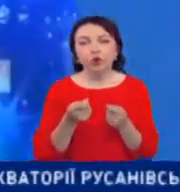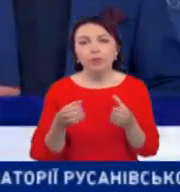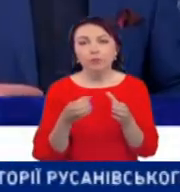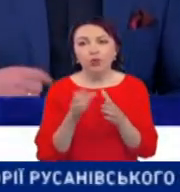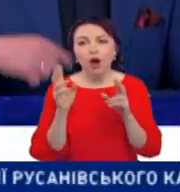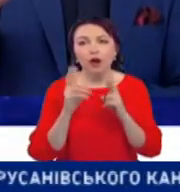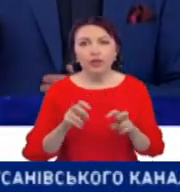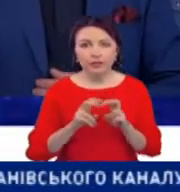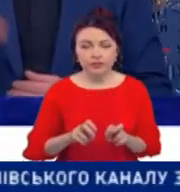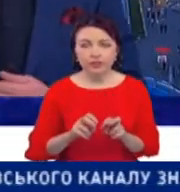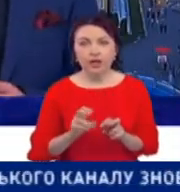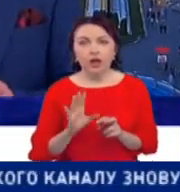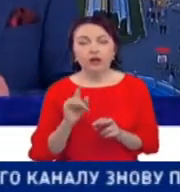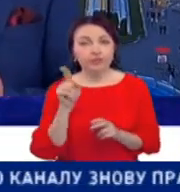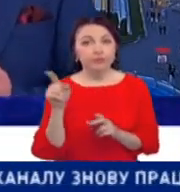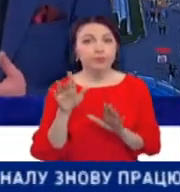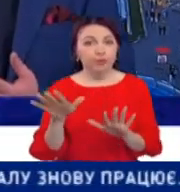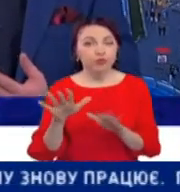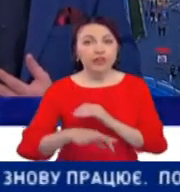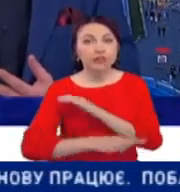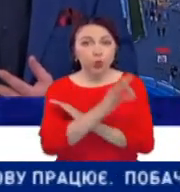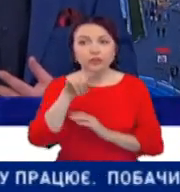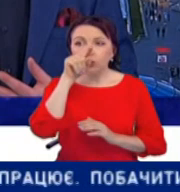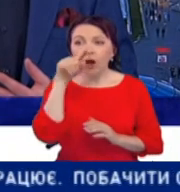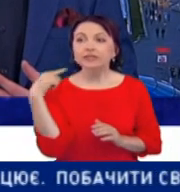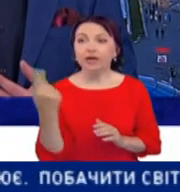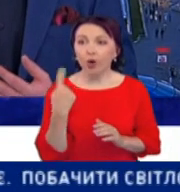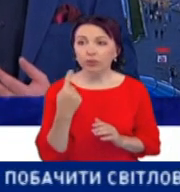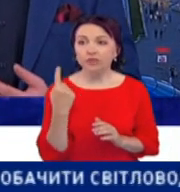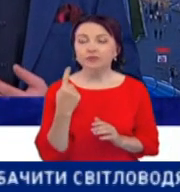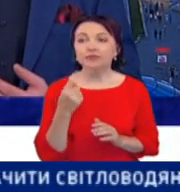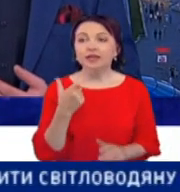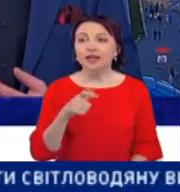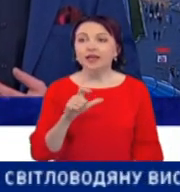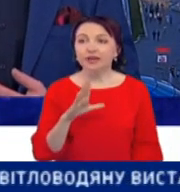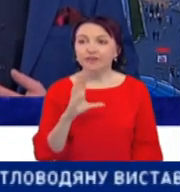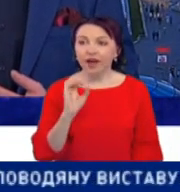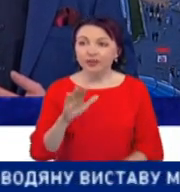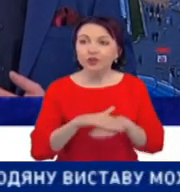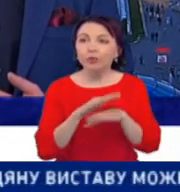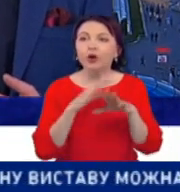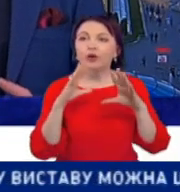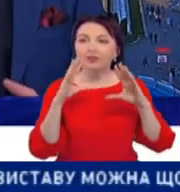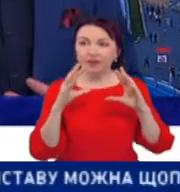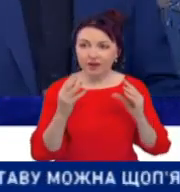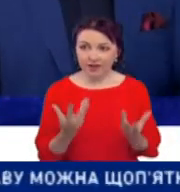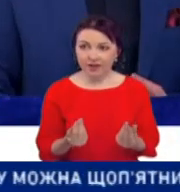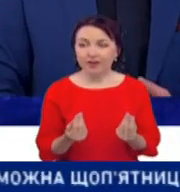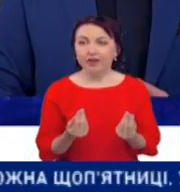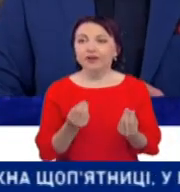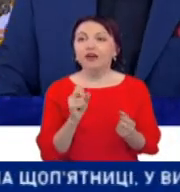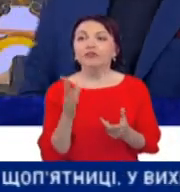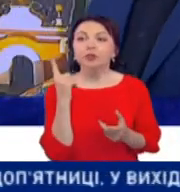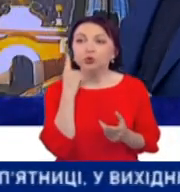ТЕКТУ. Ми перебуває якраз на сході, Луганська область. Пане Євгене, доброго дня, як ви мене чуєте? Я вас бачу, ви